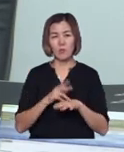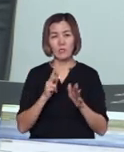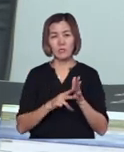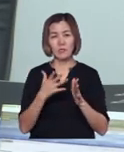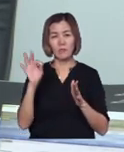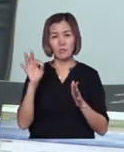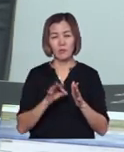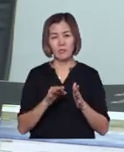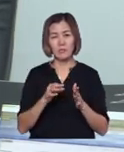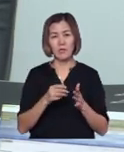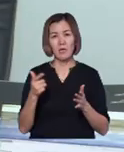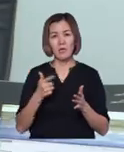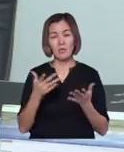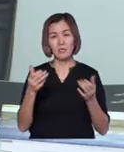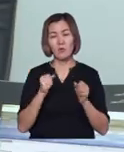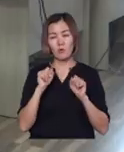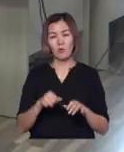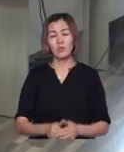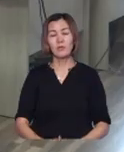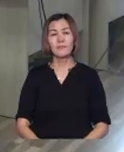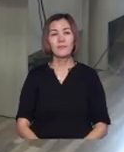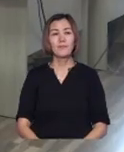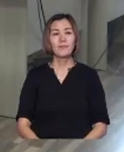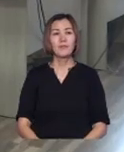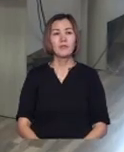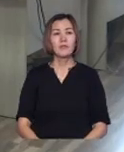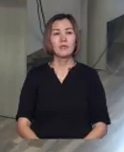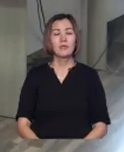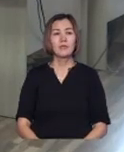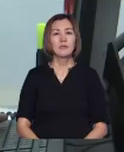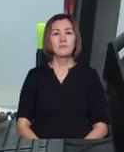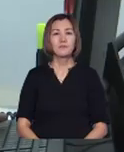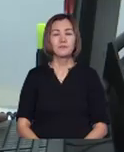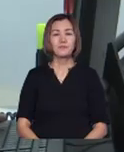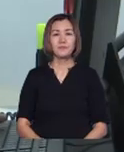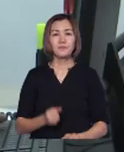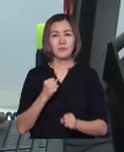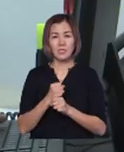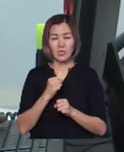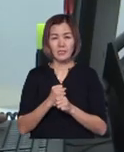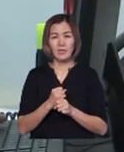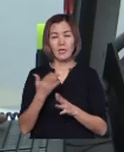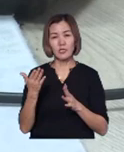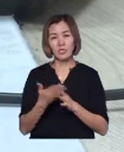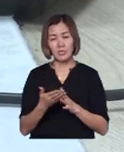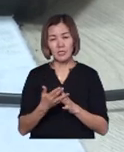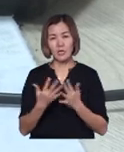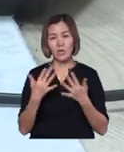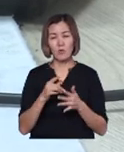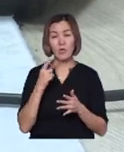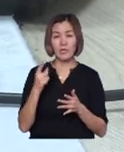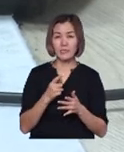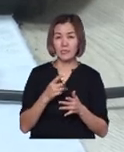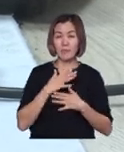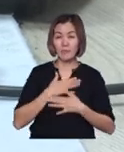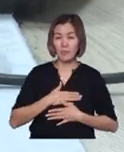көлемде гарантия алуға мүмкіншілігі бар. Аграрлық несие корпорациясы тарапынан жасалып жатқан бұл жеңілдіктер шаруалардың көңілінен